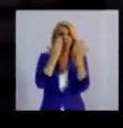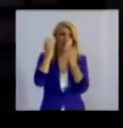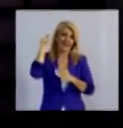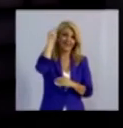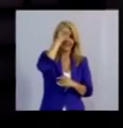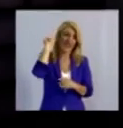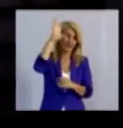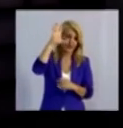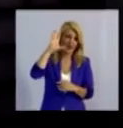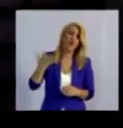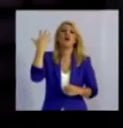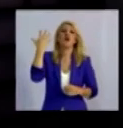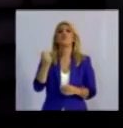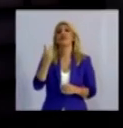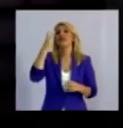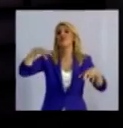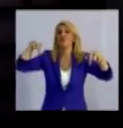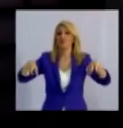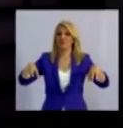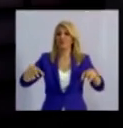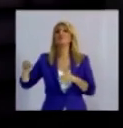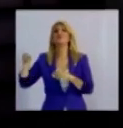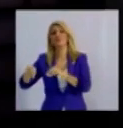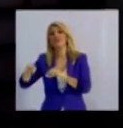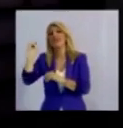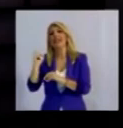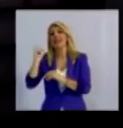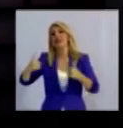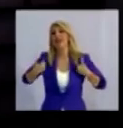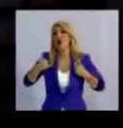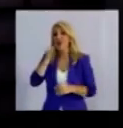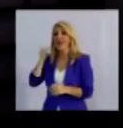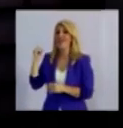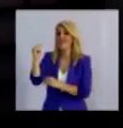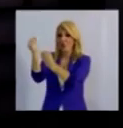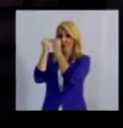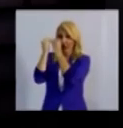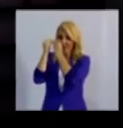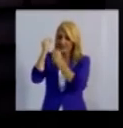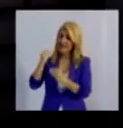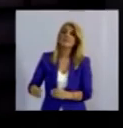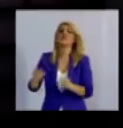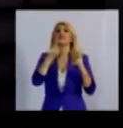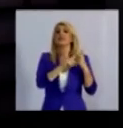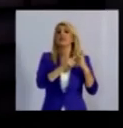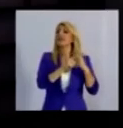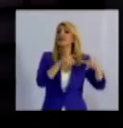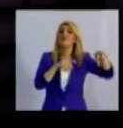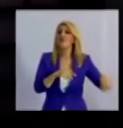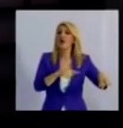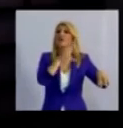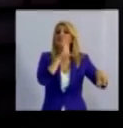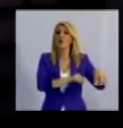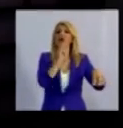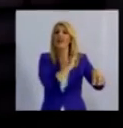δύο εθνικών μονάδων συντονισμού, Ιδρύματος Νεολαίας και Διαβίου Μάθησης και του Ιδρύματος Κρατικών Υποτροφιών. Πρόκειται με λίγα